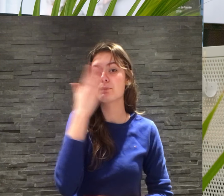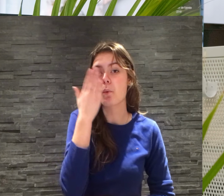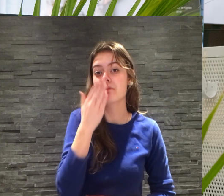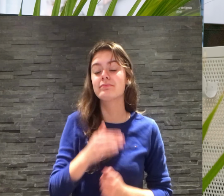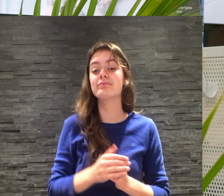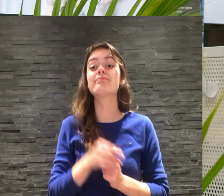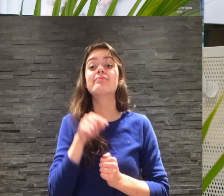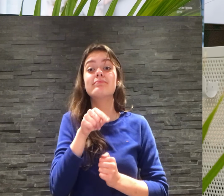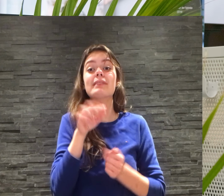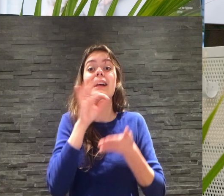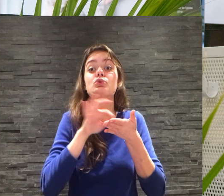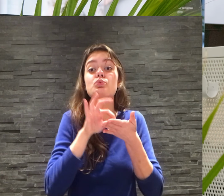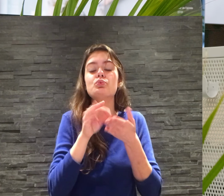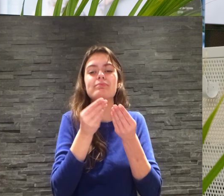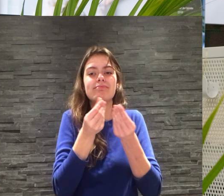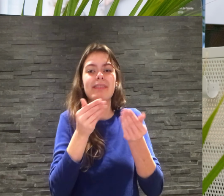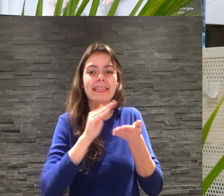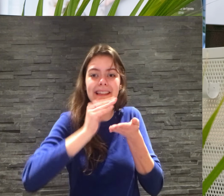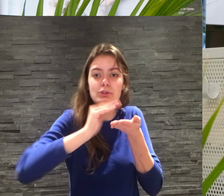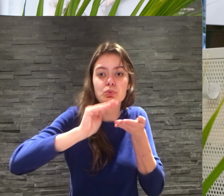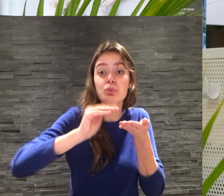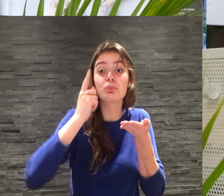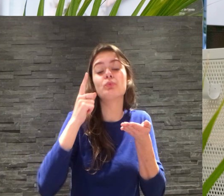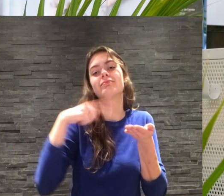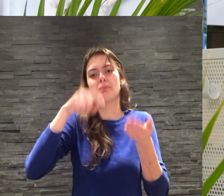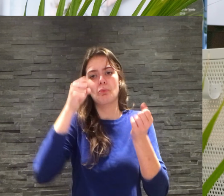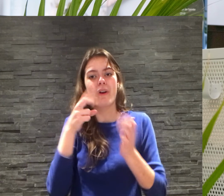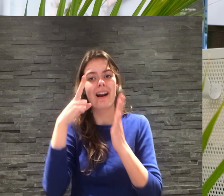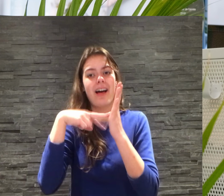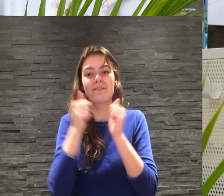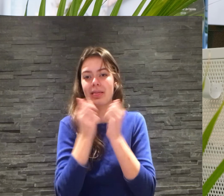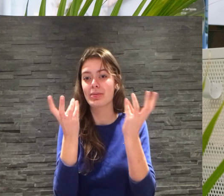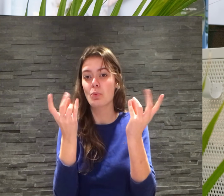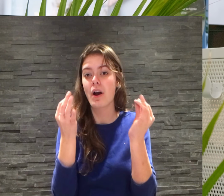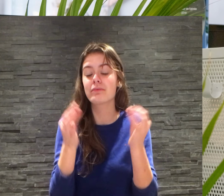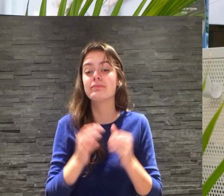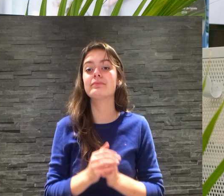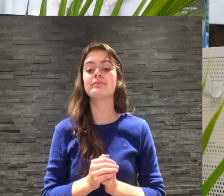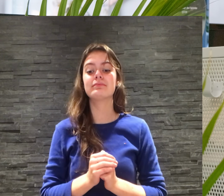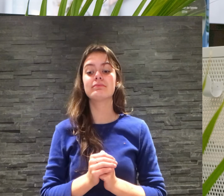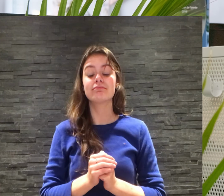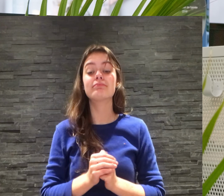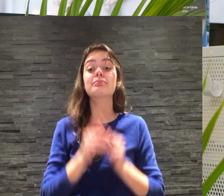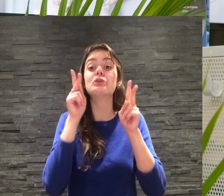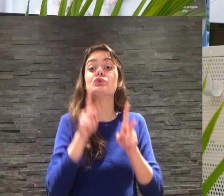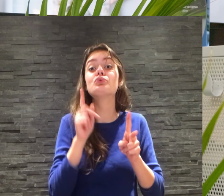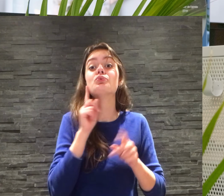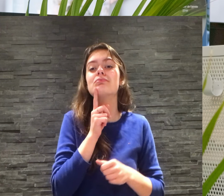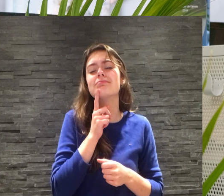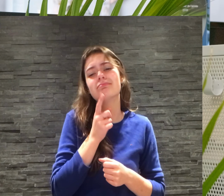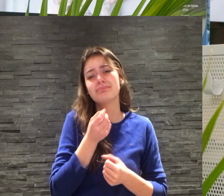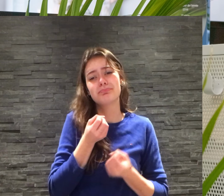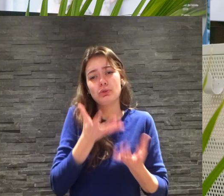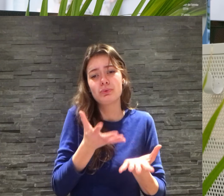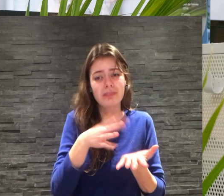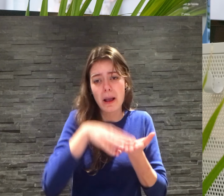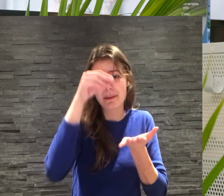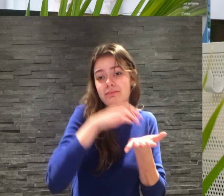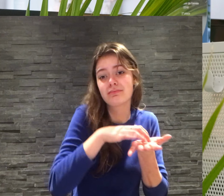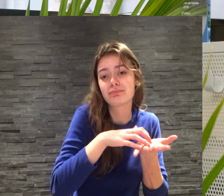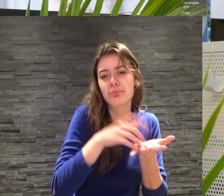C'est une écriture qui est texturée pour qu'on puisse la lire avec les doigts, mais une personne sourde n'a pas besoin d'apprendre le braille